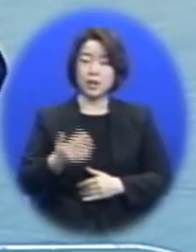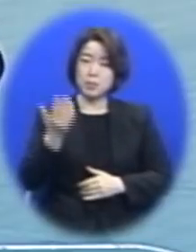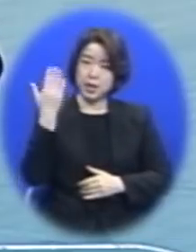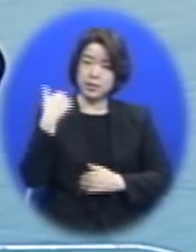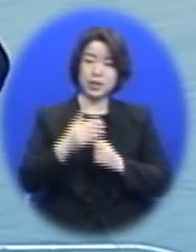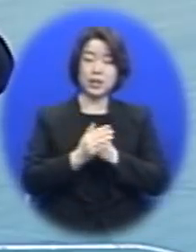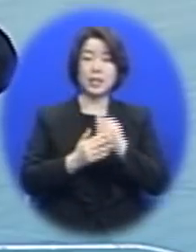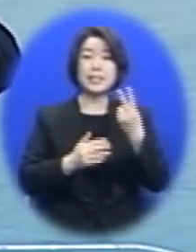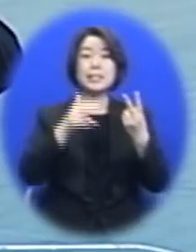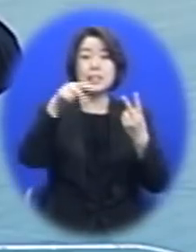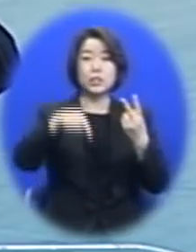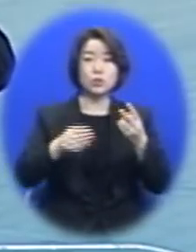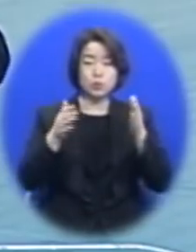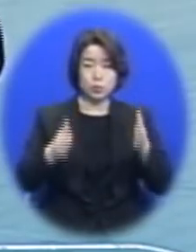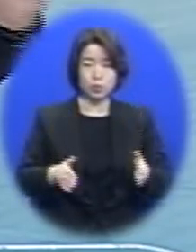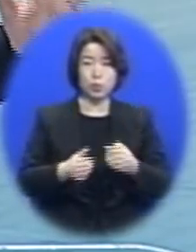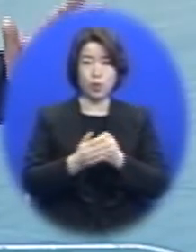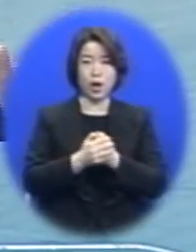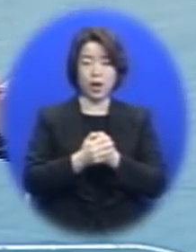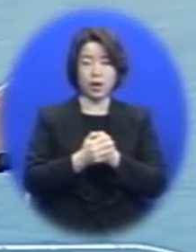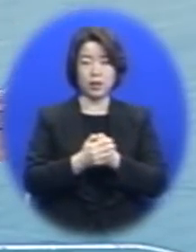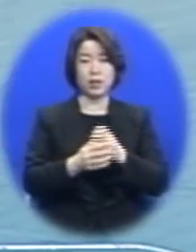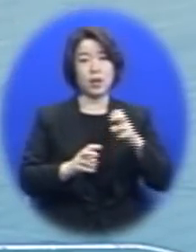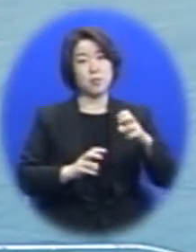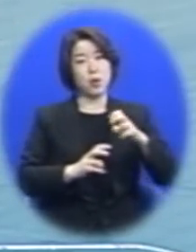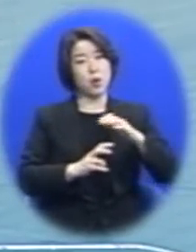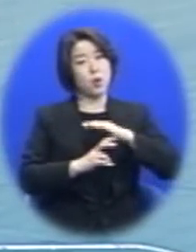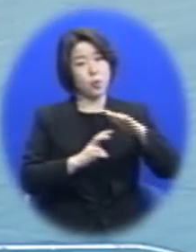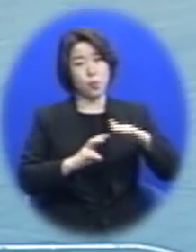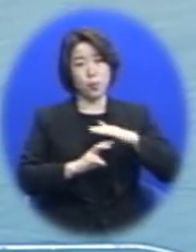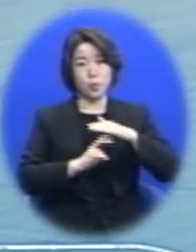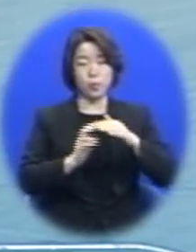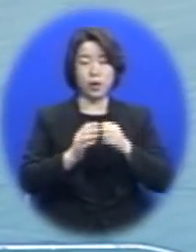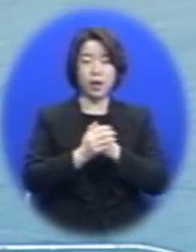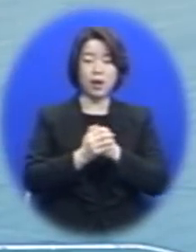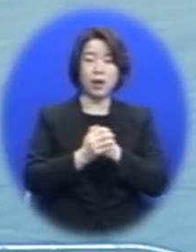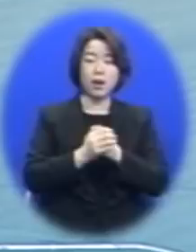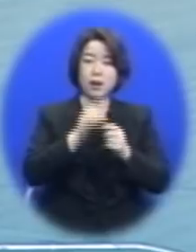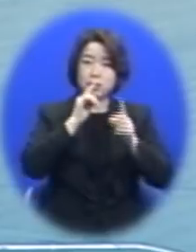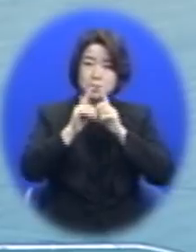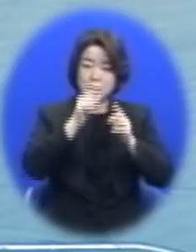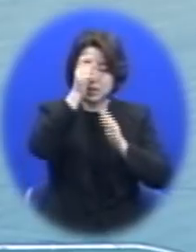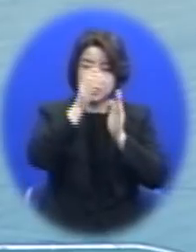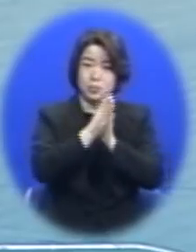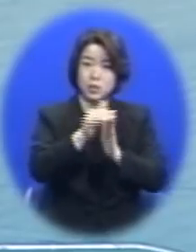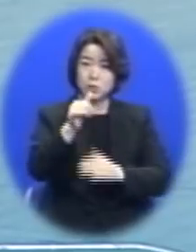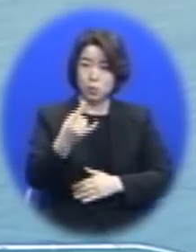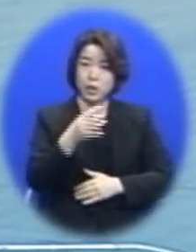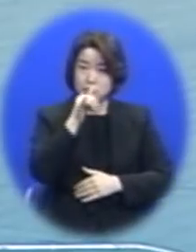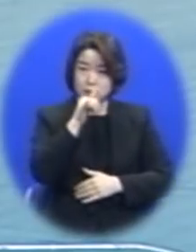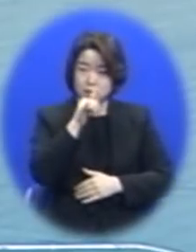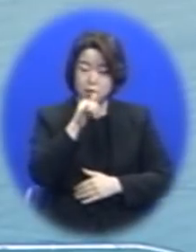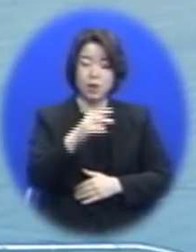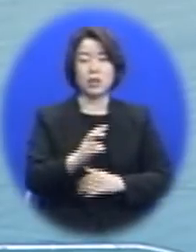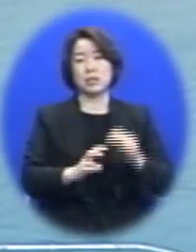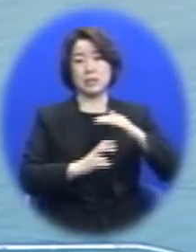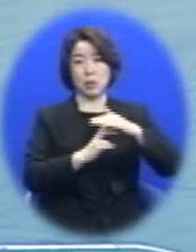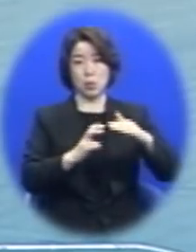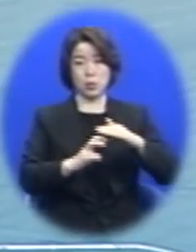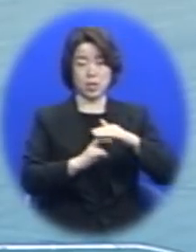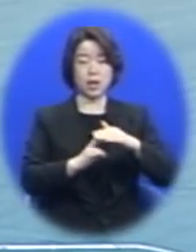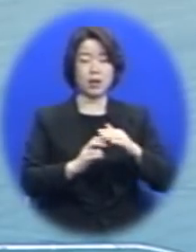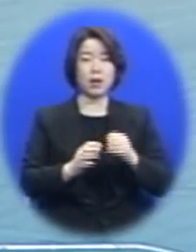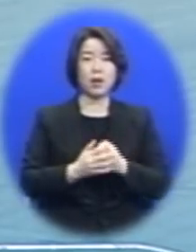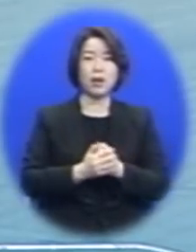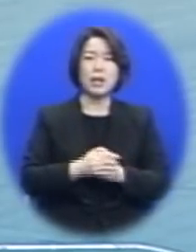2주간 호세아 말씀 기도회를 했는데 그 호세아 말씀 기도 에서도 호세아 가 선지자 호세아